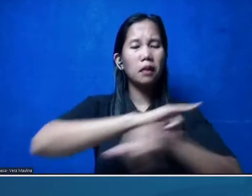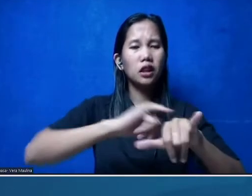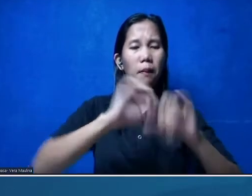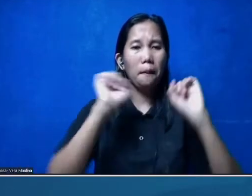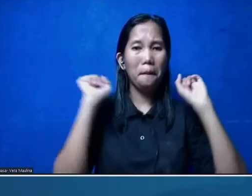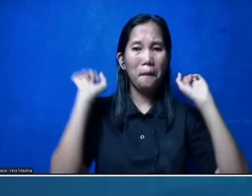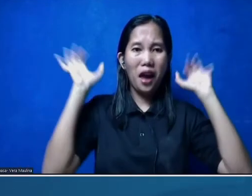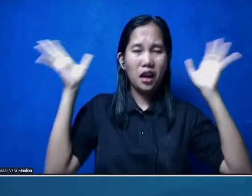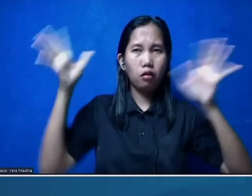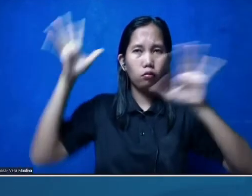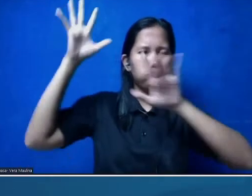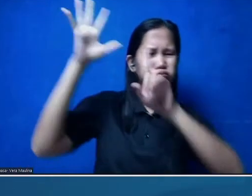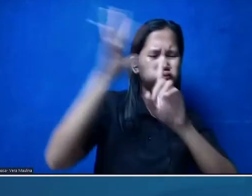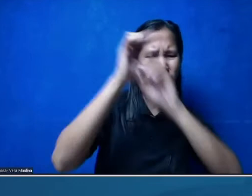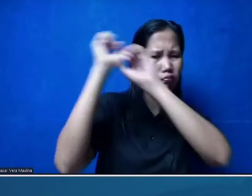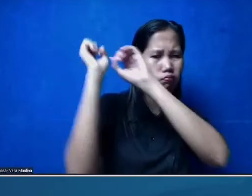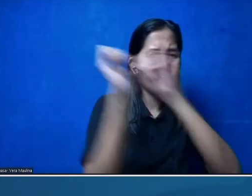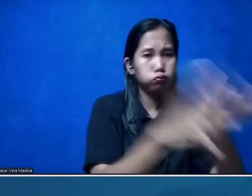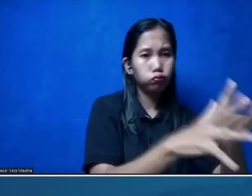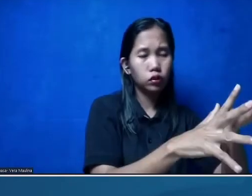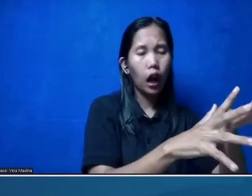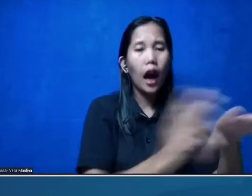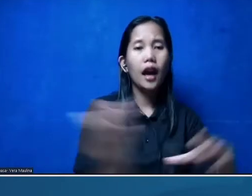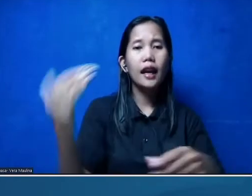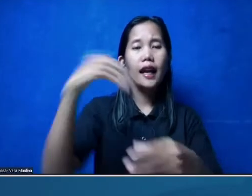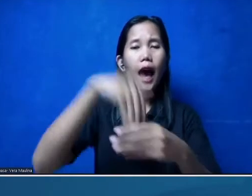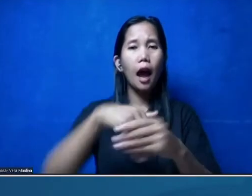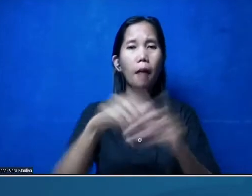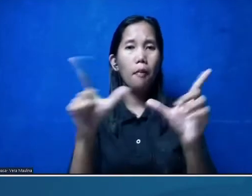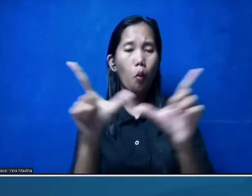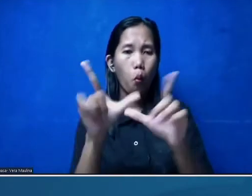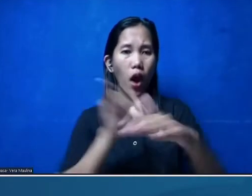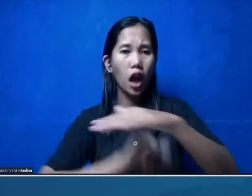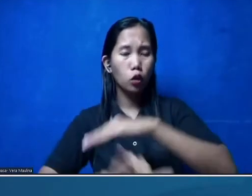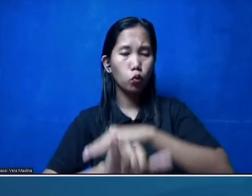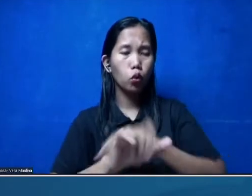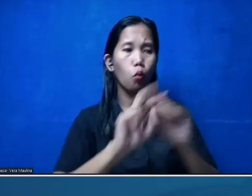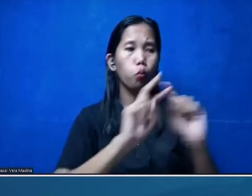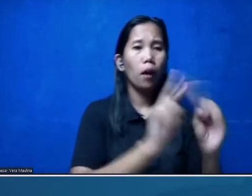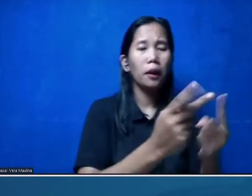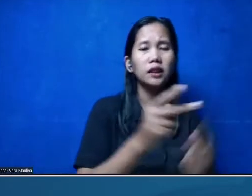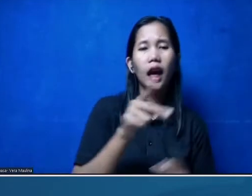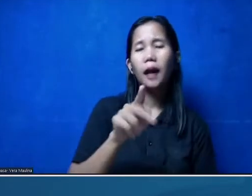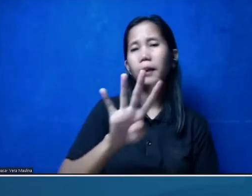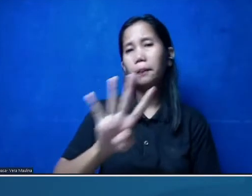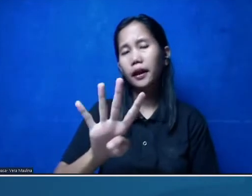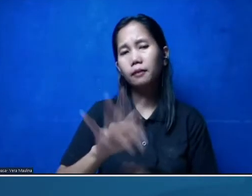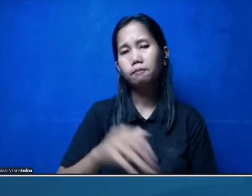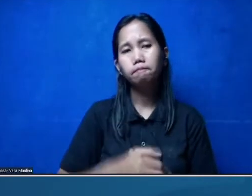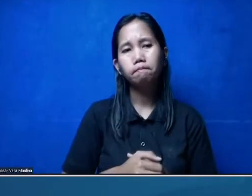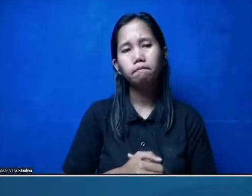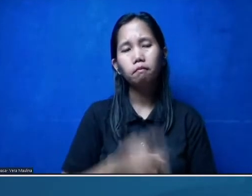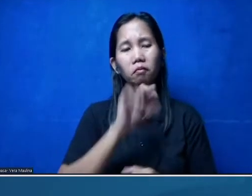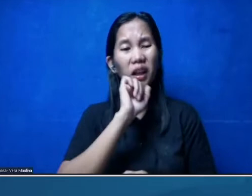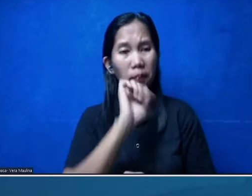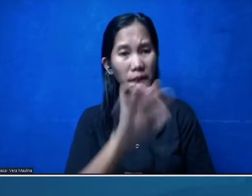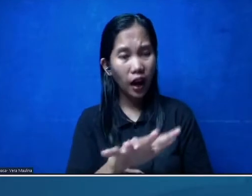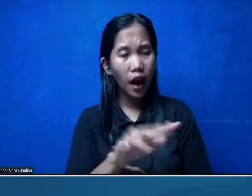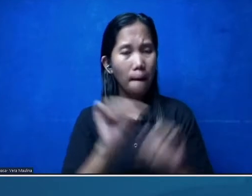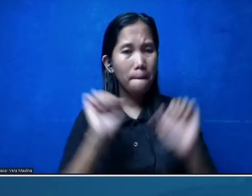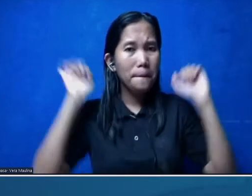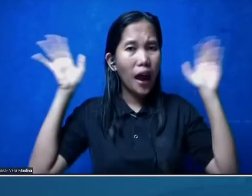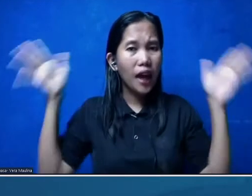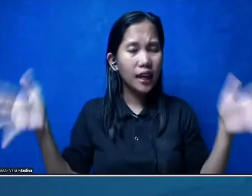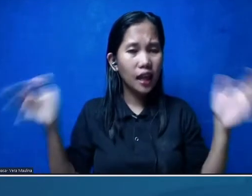sepertiga malaikat surga mengikuti ya dan naga besar ini ini adalah